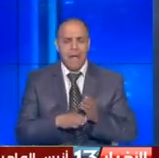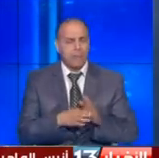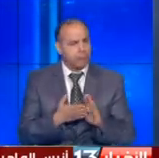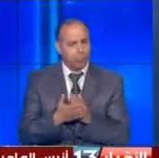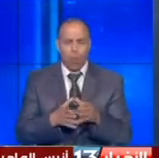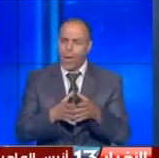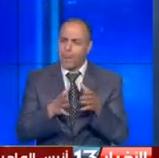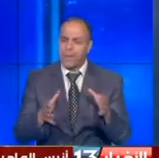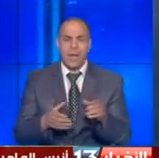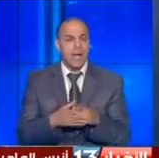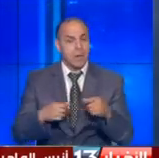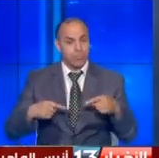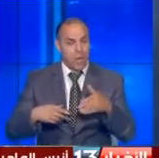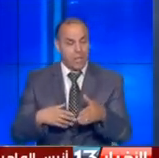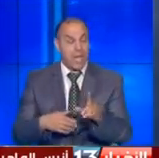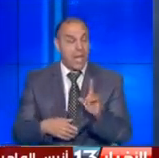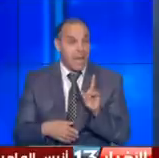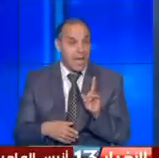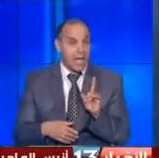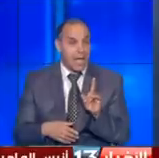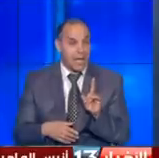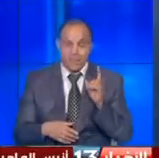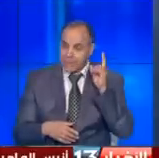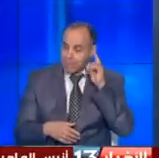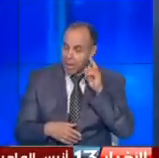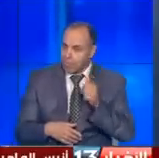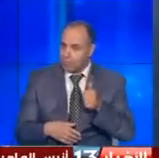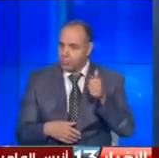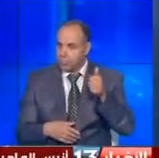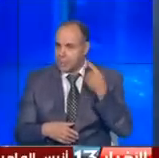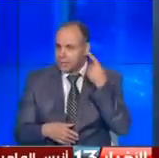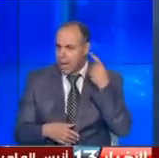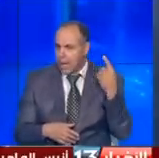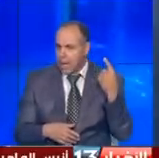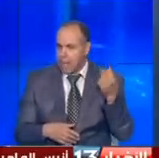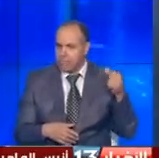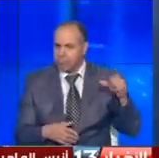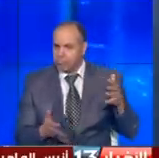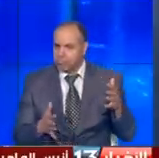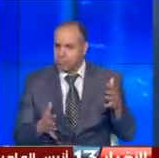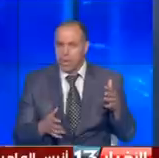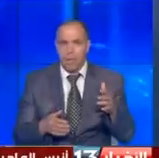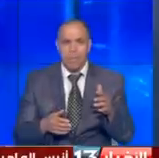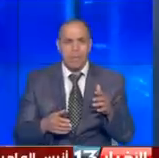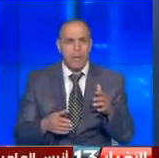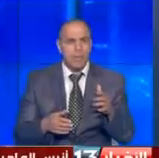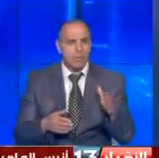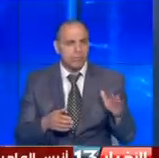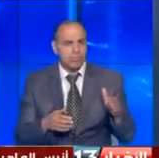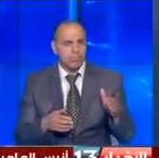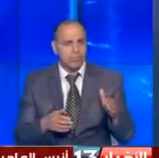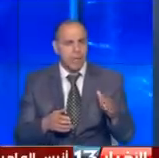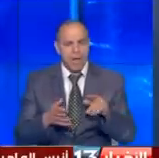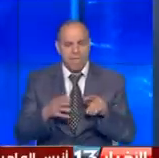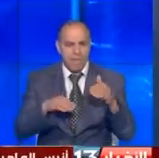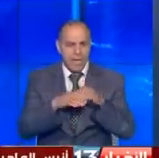استعداد كبير لهذه المباراة، لكن أخبار ليس بالجيد كنا سمعناها البارح بالنسبة لعلي معلول البارح، يعني في ساعة متأخرة